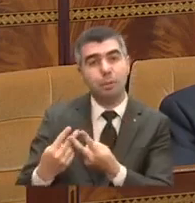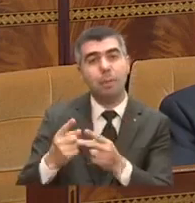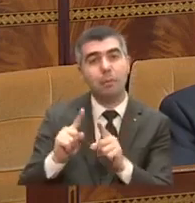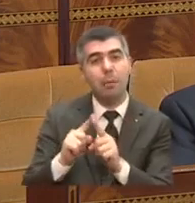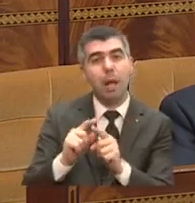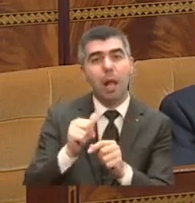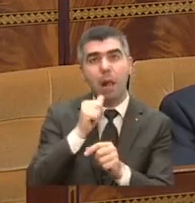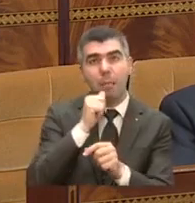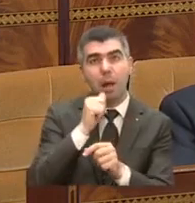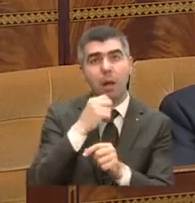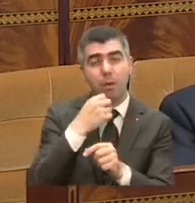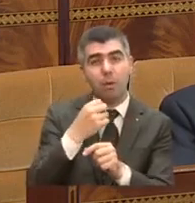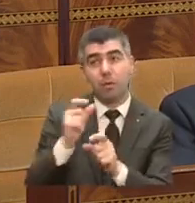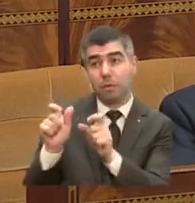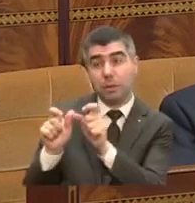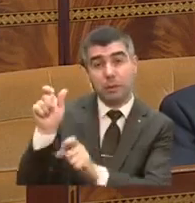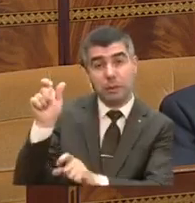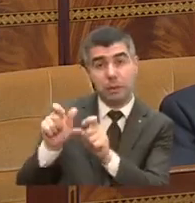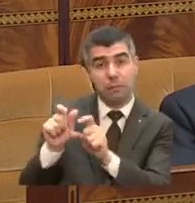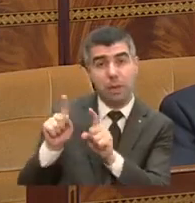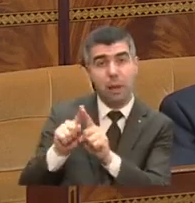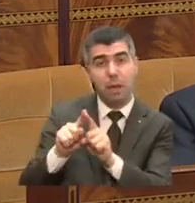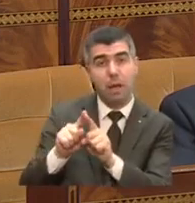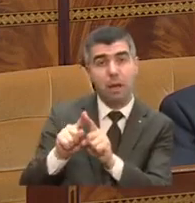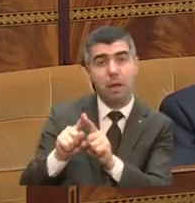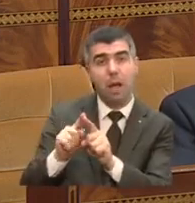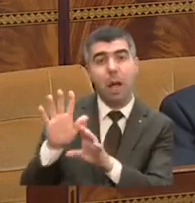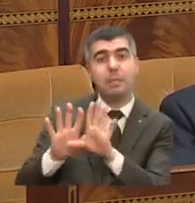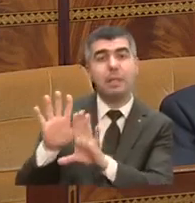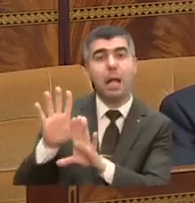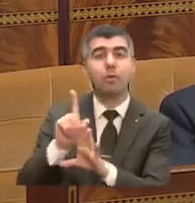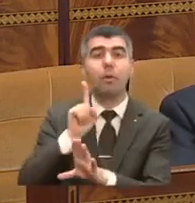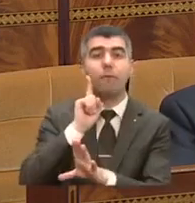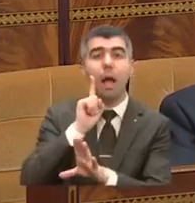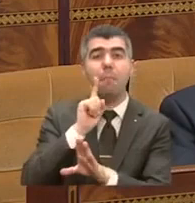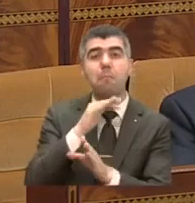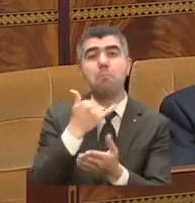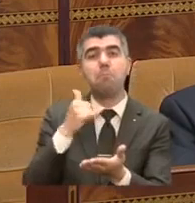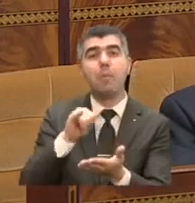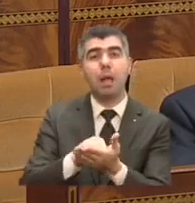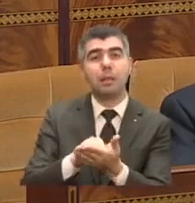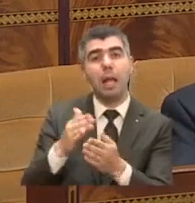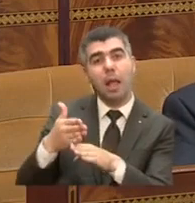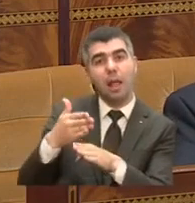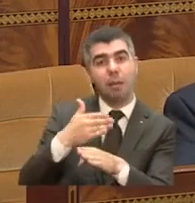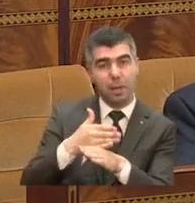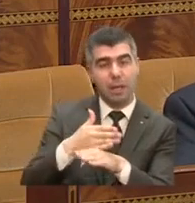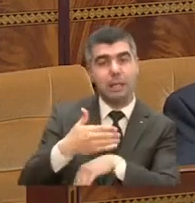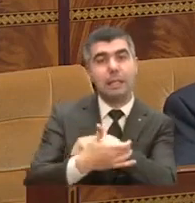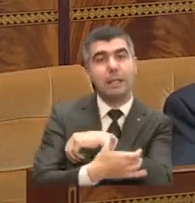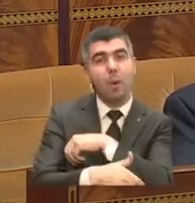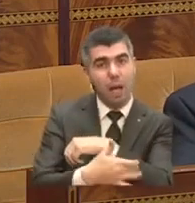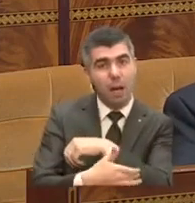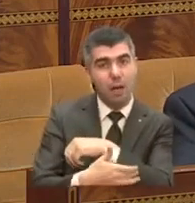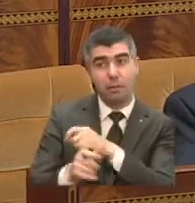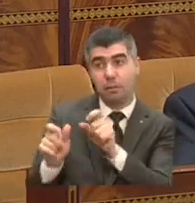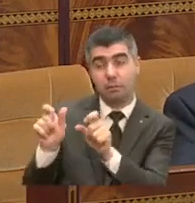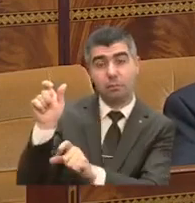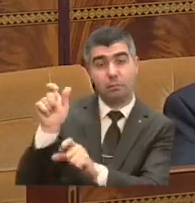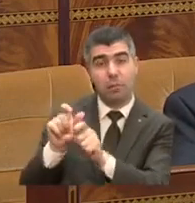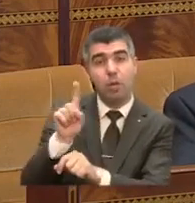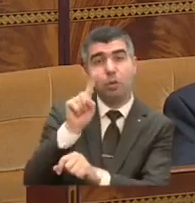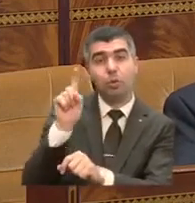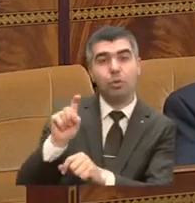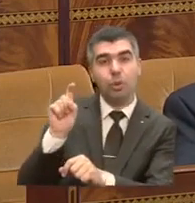مرأة على ود الدقيق، وتا واحد ما خرج للشارع. اليوم الناس خرجات على ود الماء، سواء في جماعة أقرد ولا في